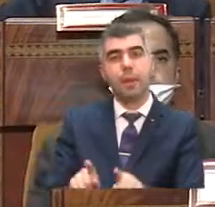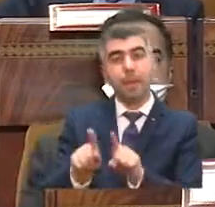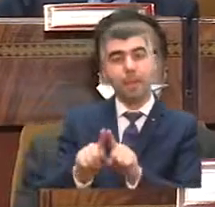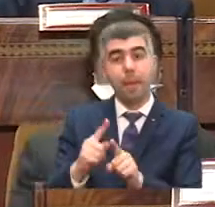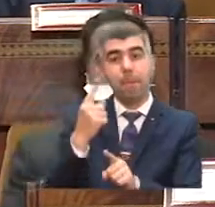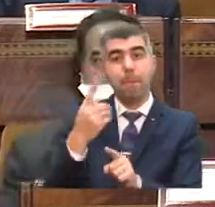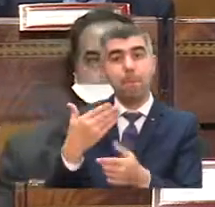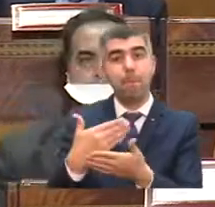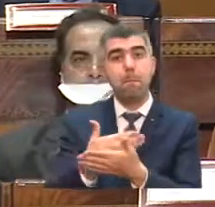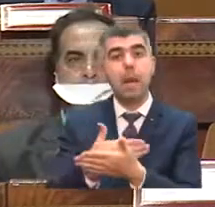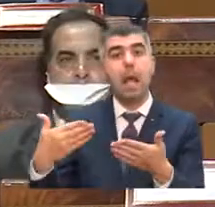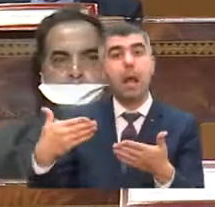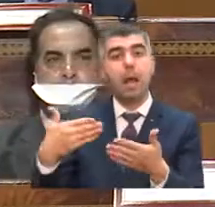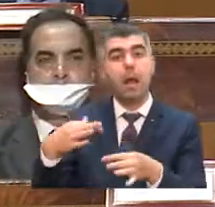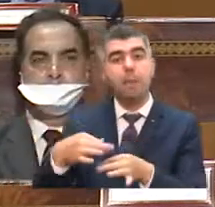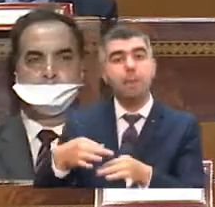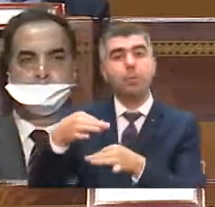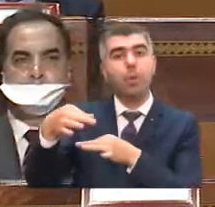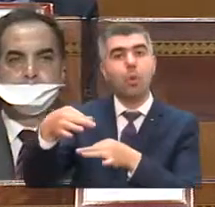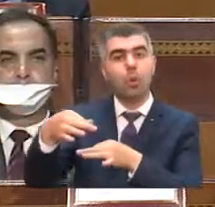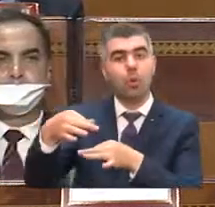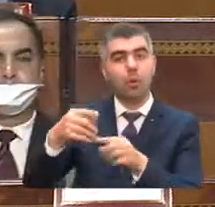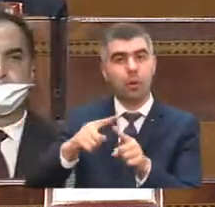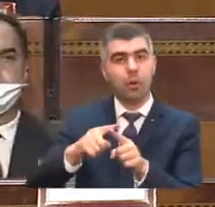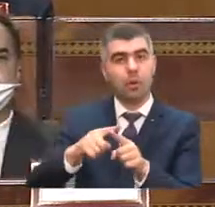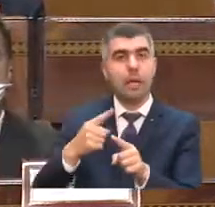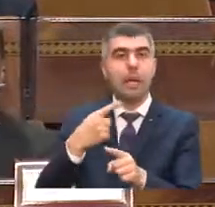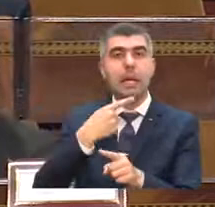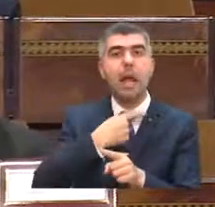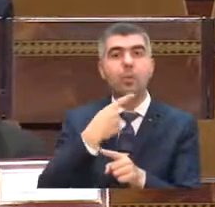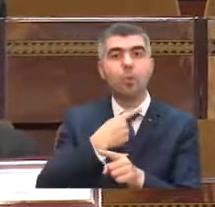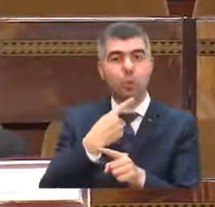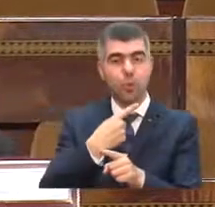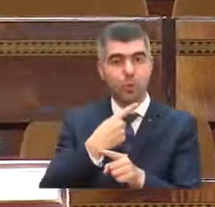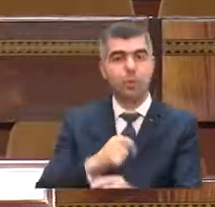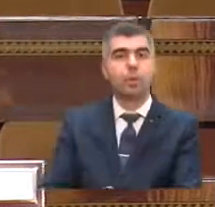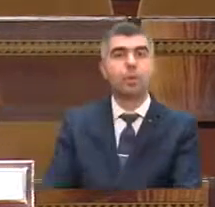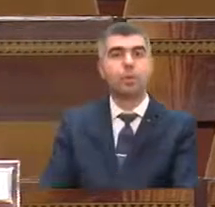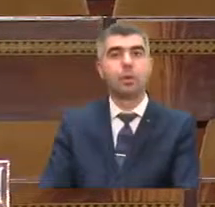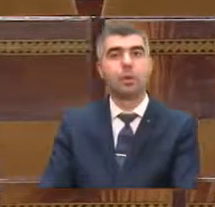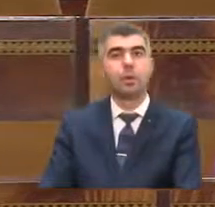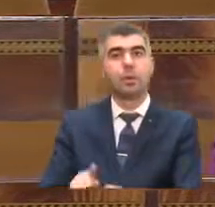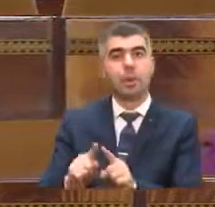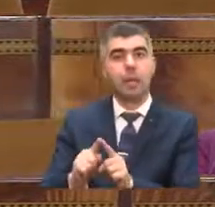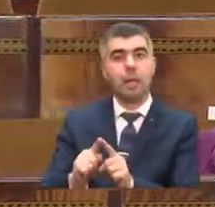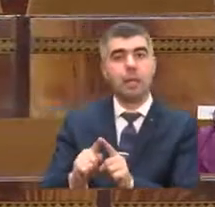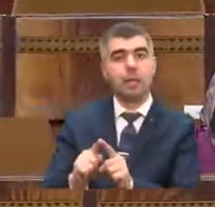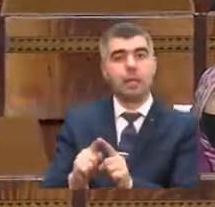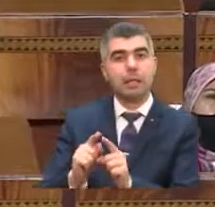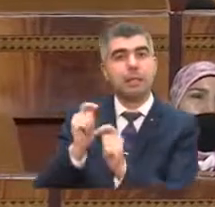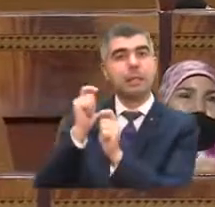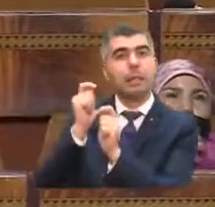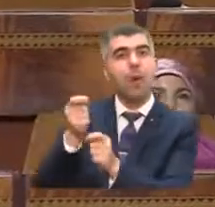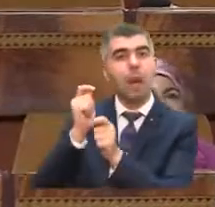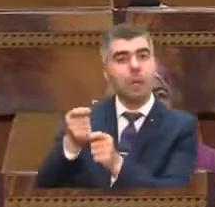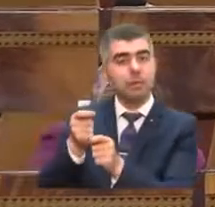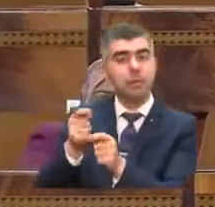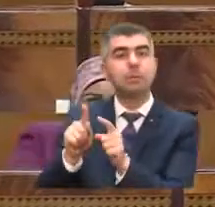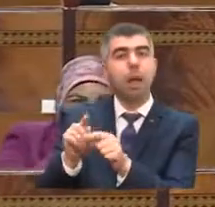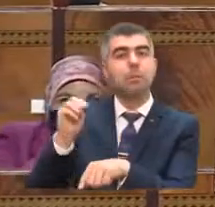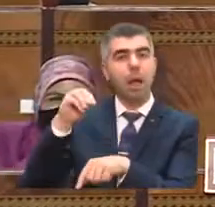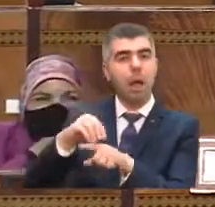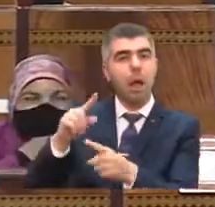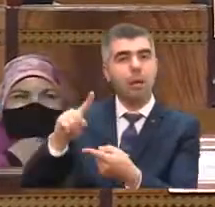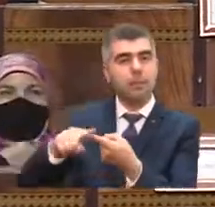الامتار المكعبه باقليمي الناظور وتاوريت، الرتبه باقليم تاونيات مليار ديال الامتار المكعبه، التاليه ديال السيد مختار السوسي